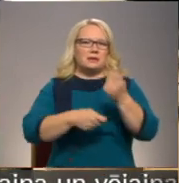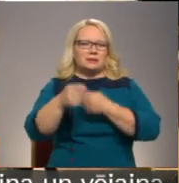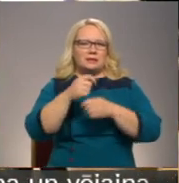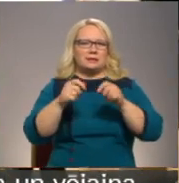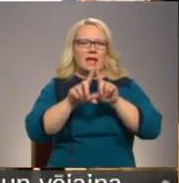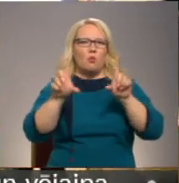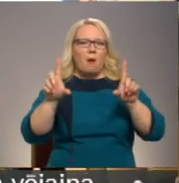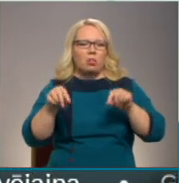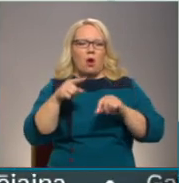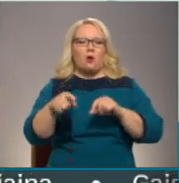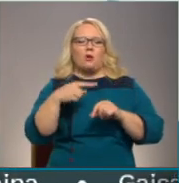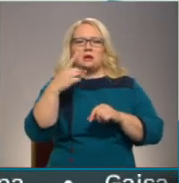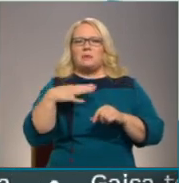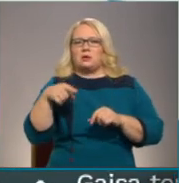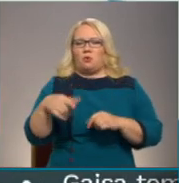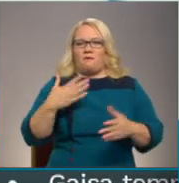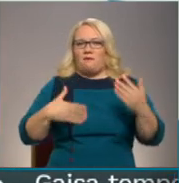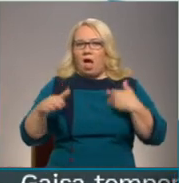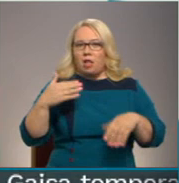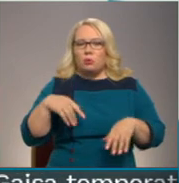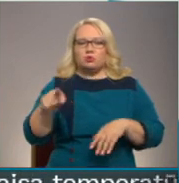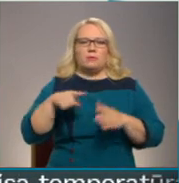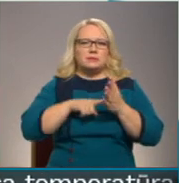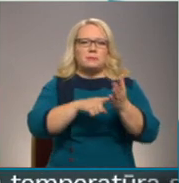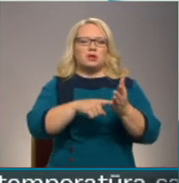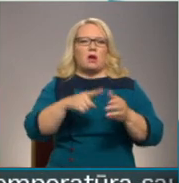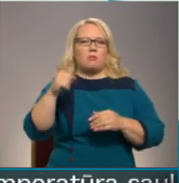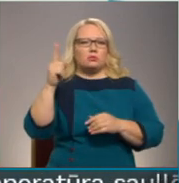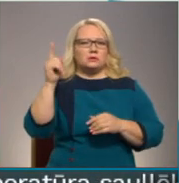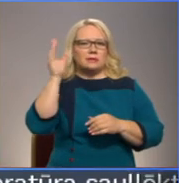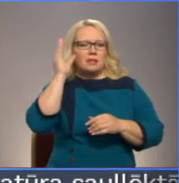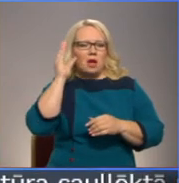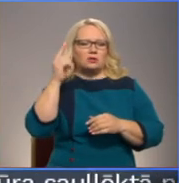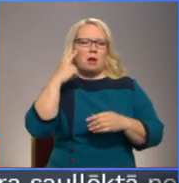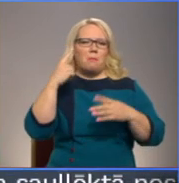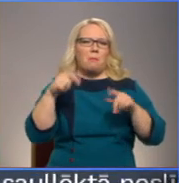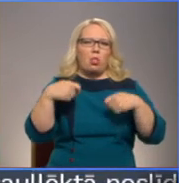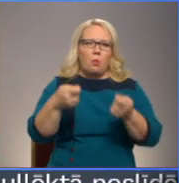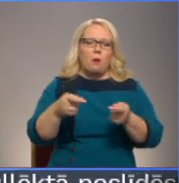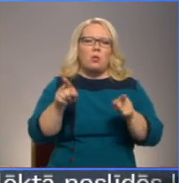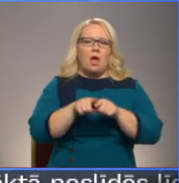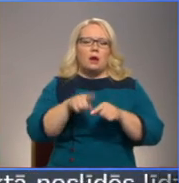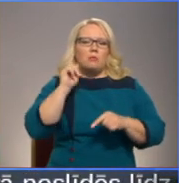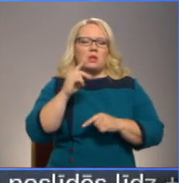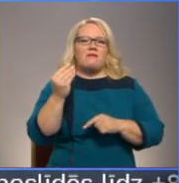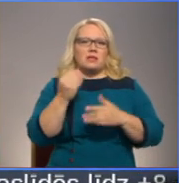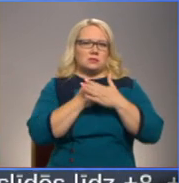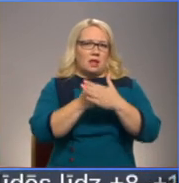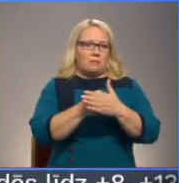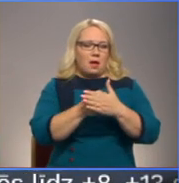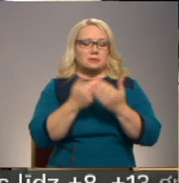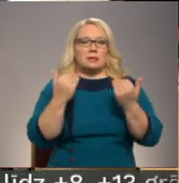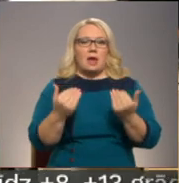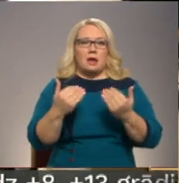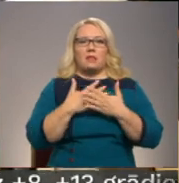atbildēs jautājumu, kāpēc to vēlos. Lielākoties mēs spiežam uz zināšanām, padomu un, jā, protams, ir arī finansiāls atbalsts. Patreiz